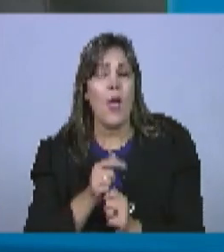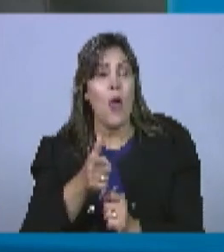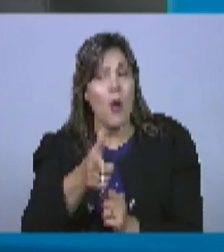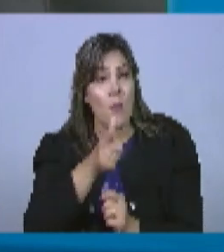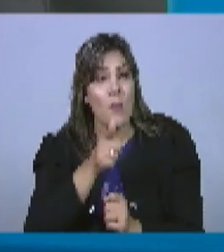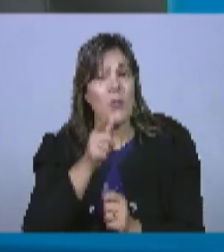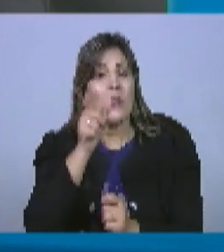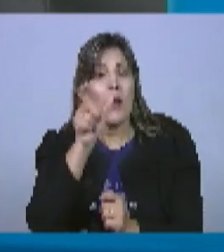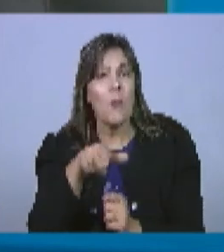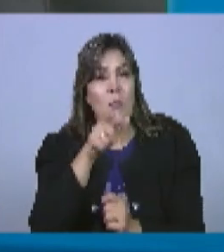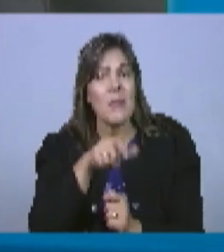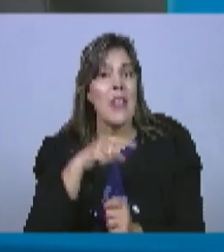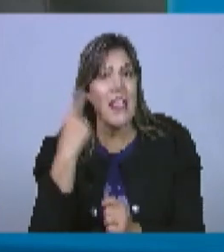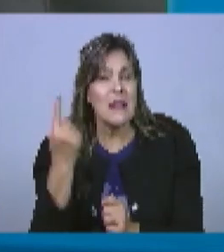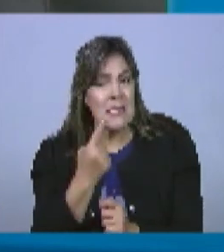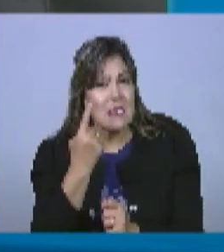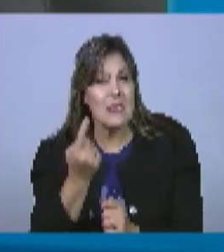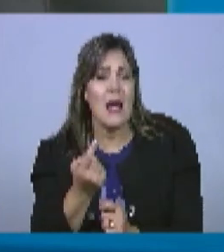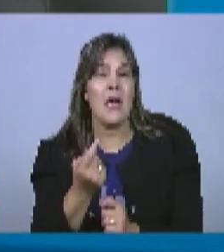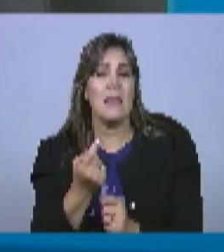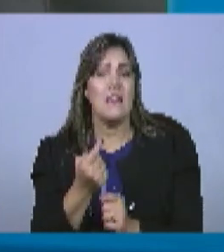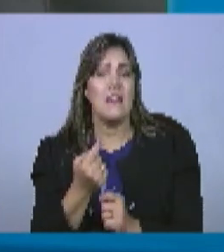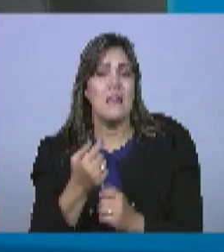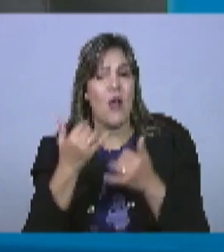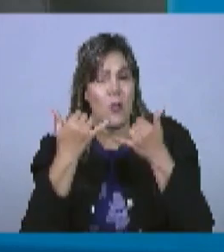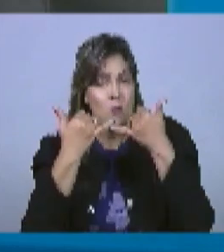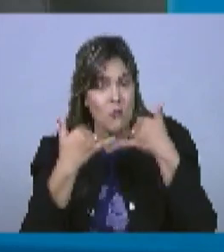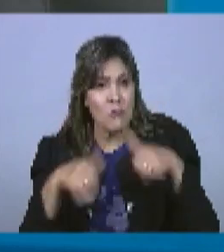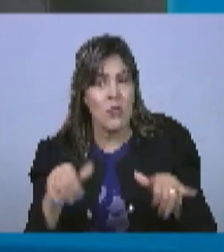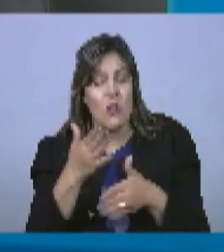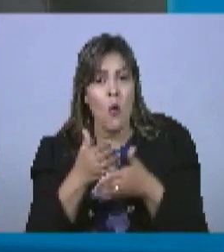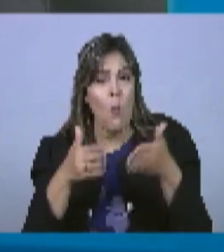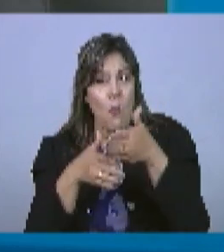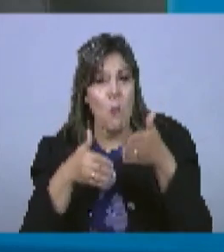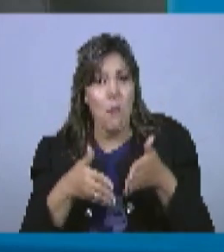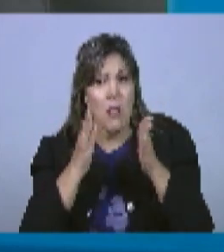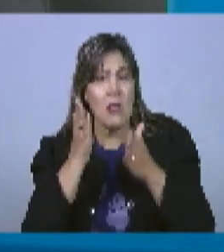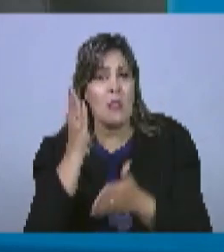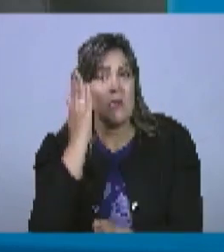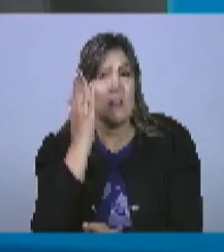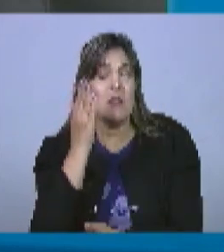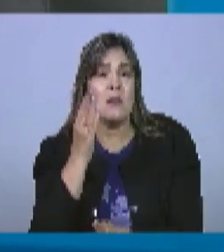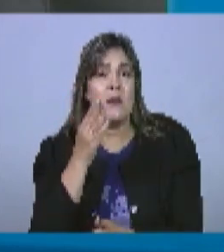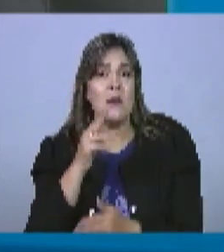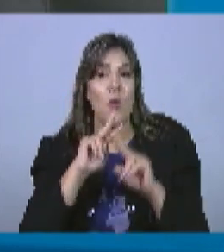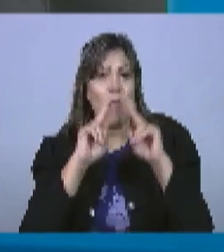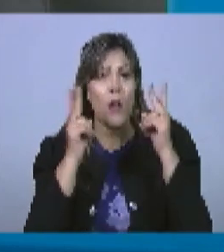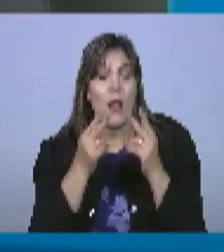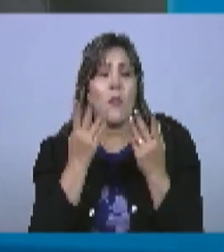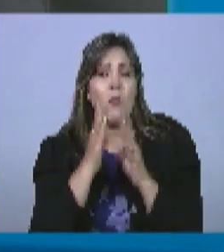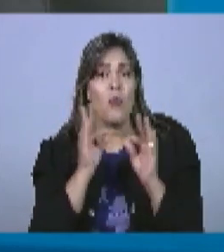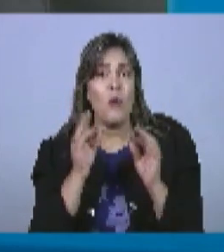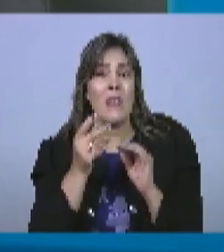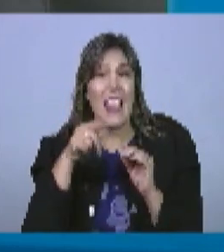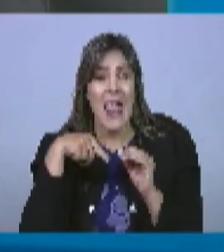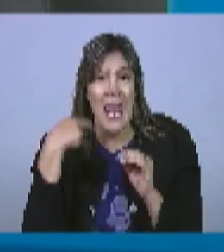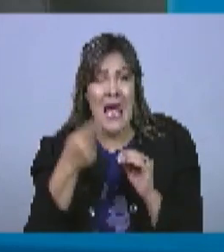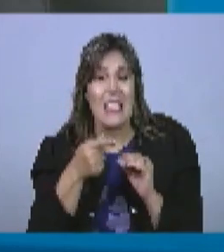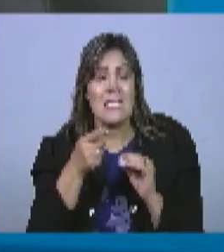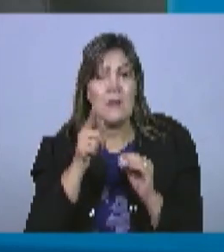والعالم كله بيشك بيدمر بنيه اساسيه والعالم كله بيتكلم عنها فيصبح البديل